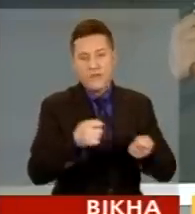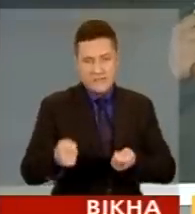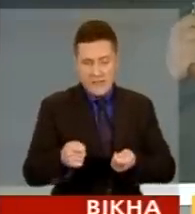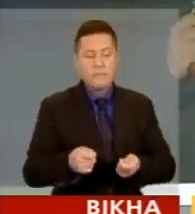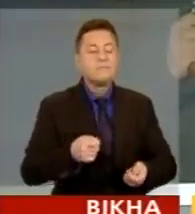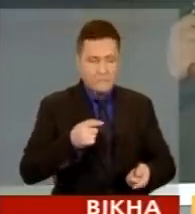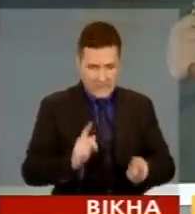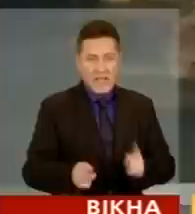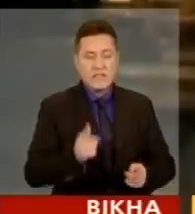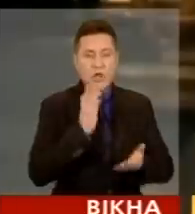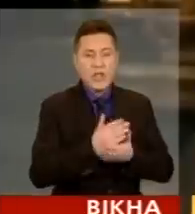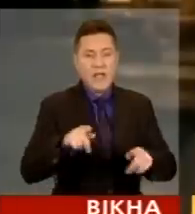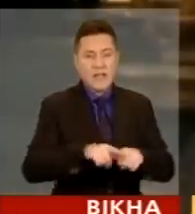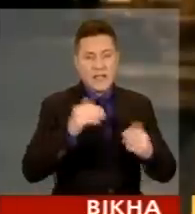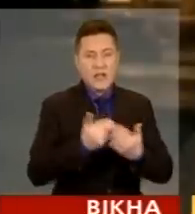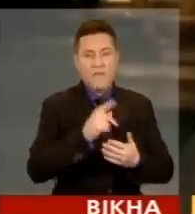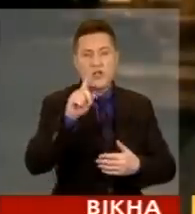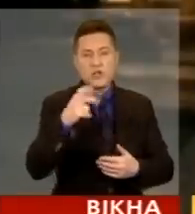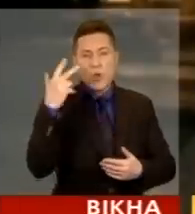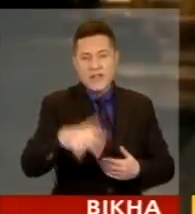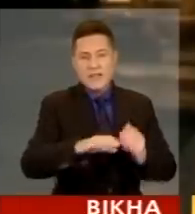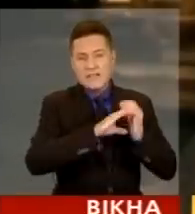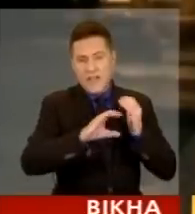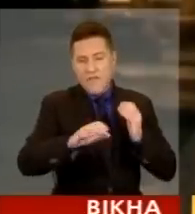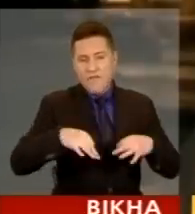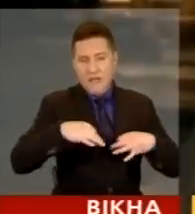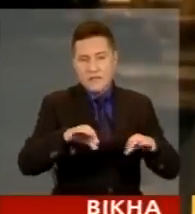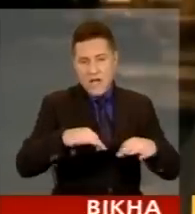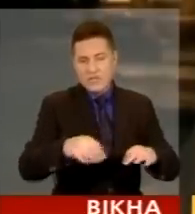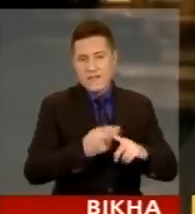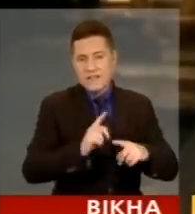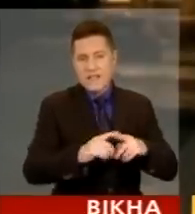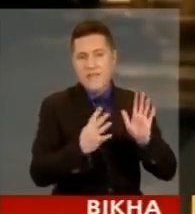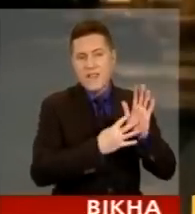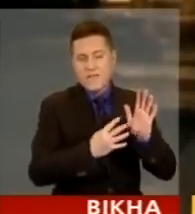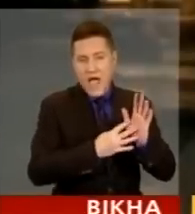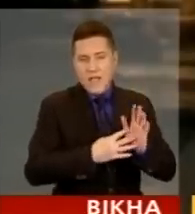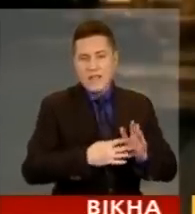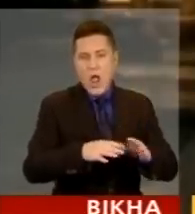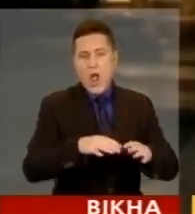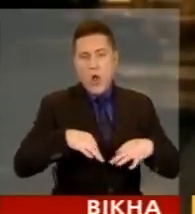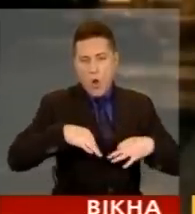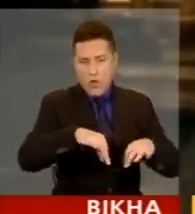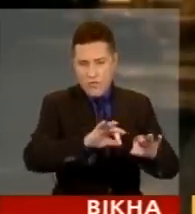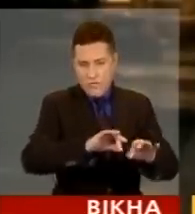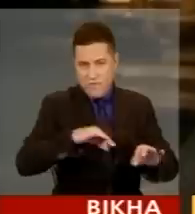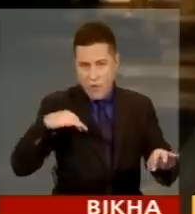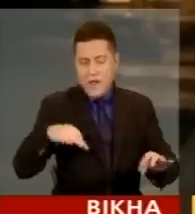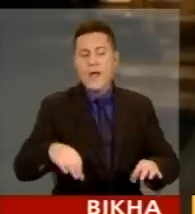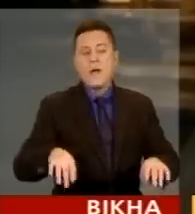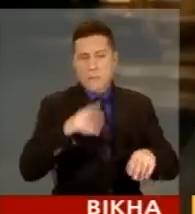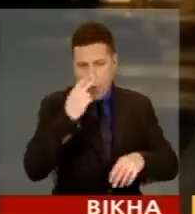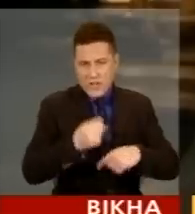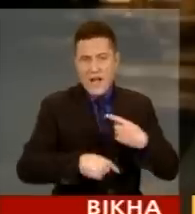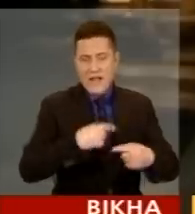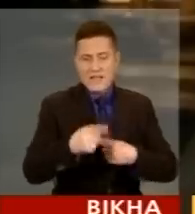Дійсно, Юля, є такі новини в мене. 130 вантажівок, і це вже 9-й гуманітарний конвой. І він вже по такій традиції, знову